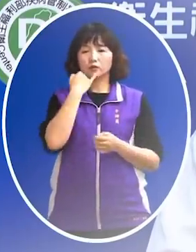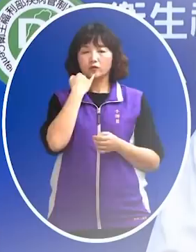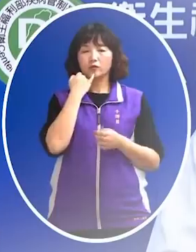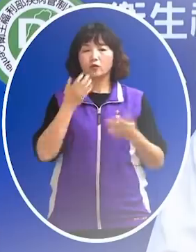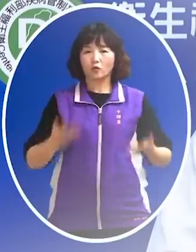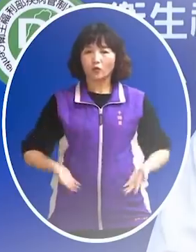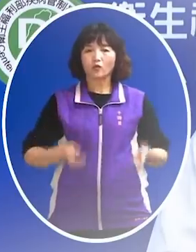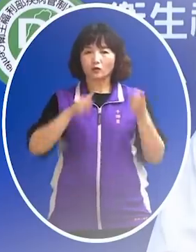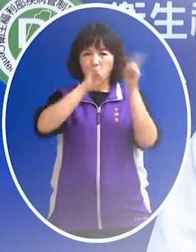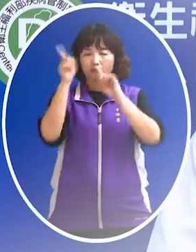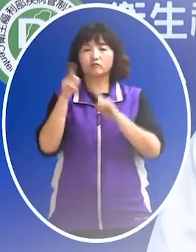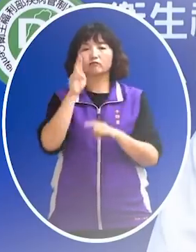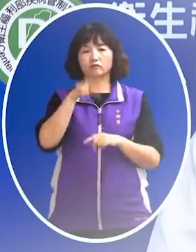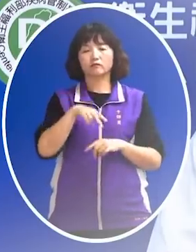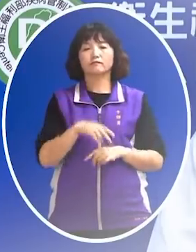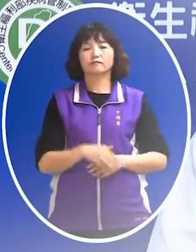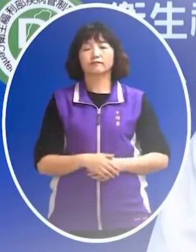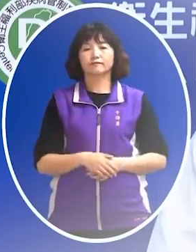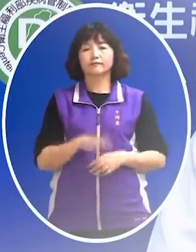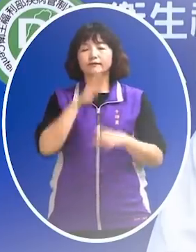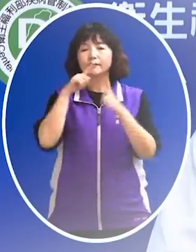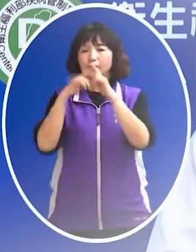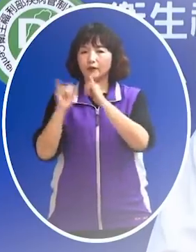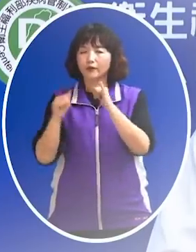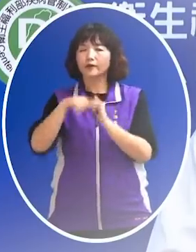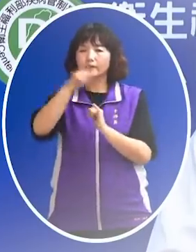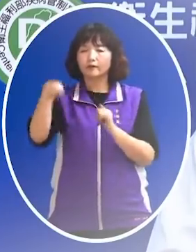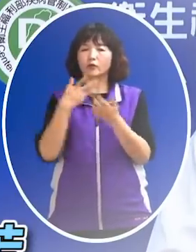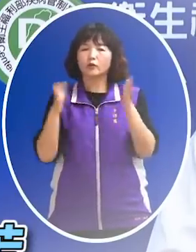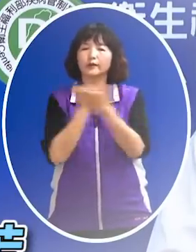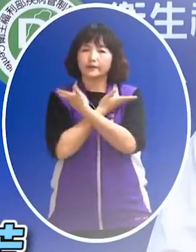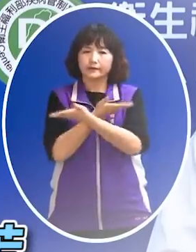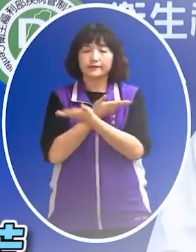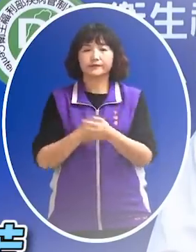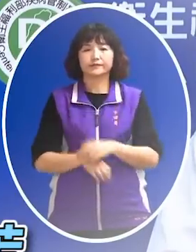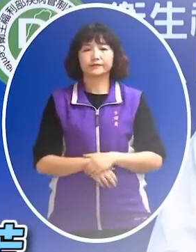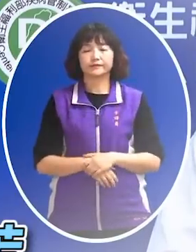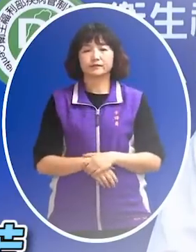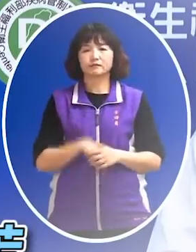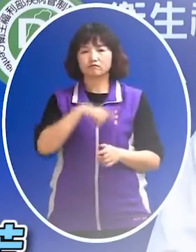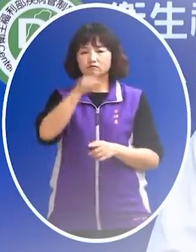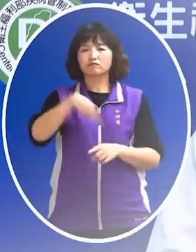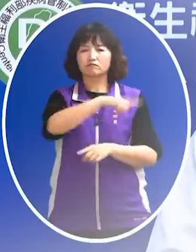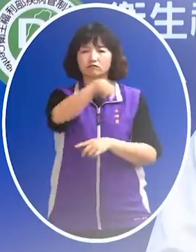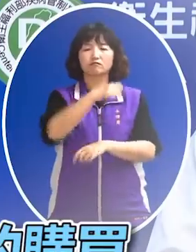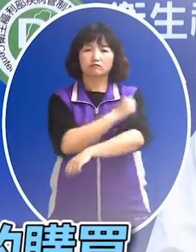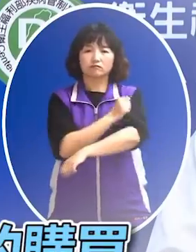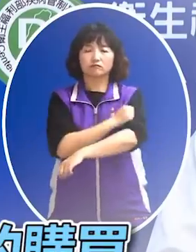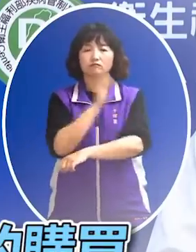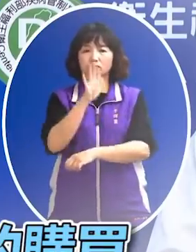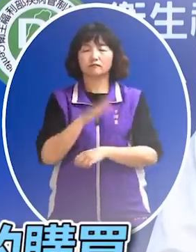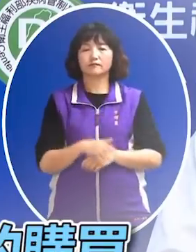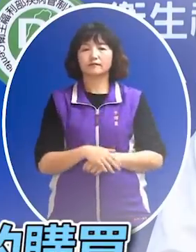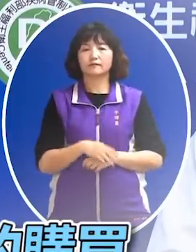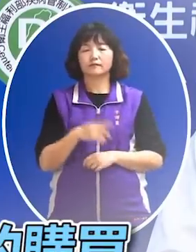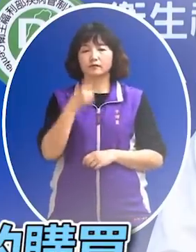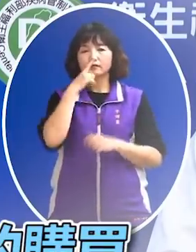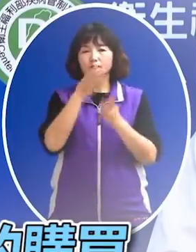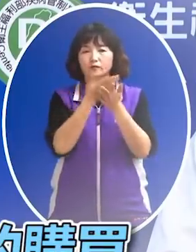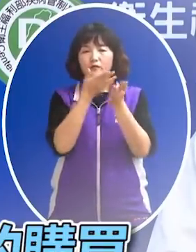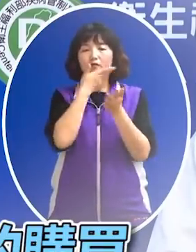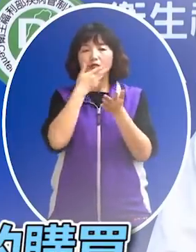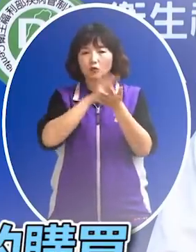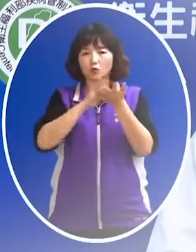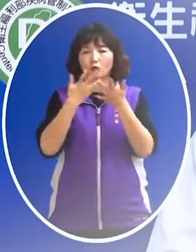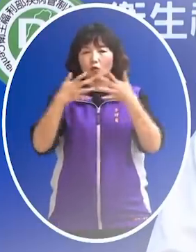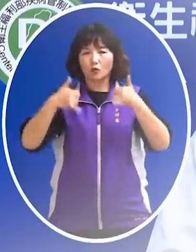以休息一天。那也请民众大家谅解哈，那因为大家都很辛苦，那尽量利用我们的网